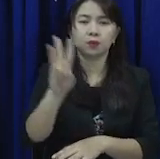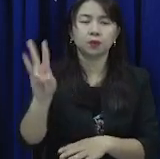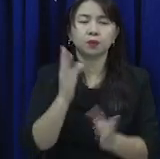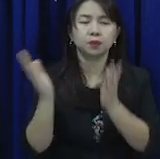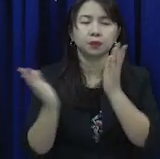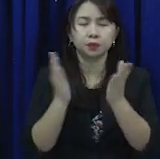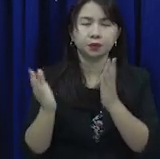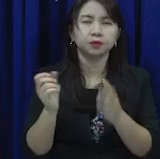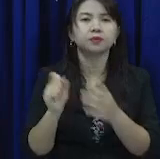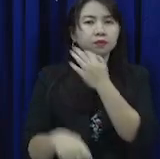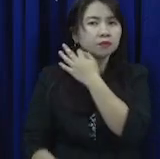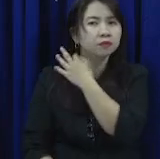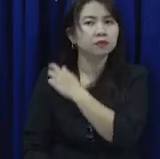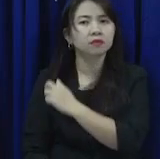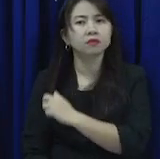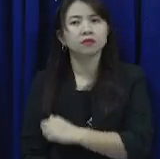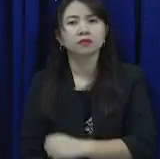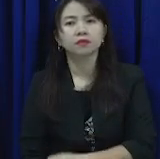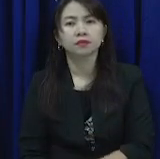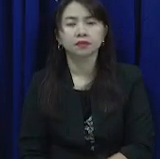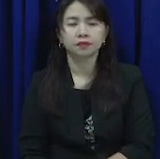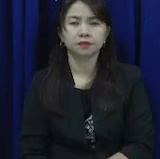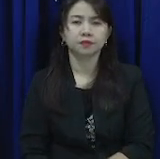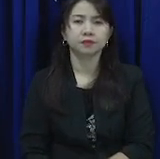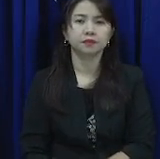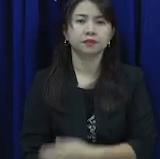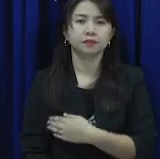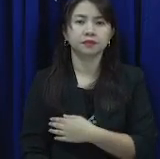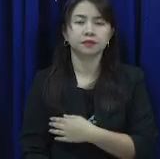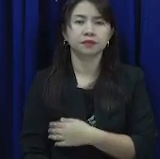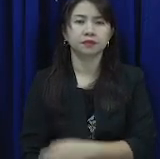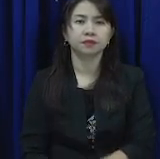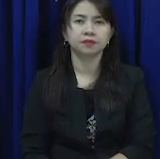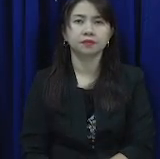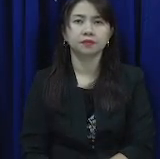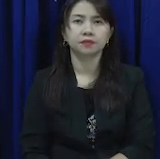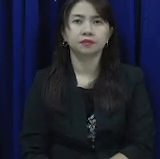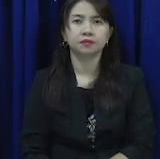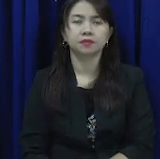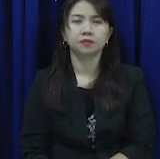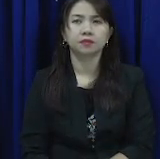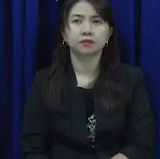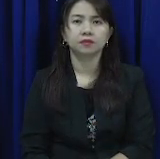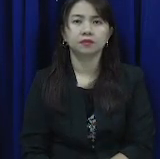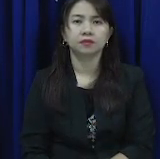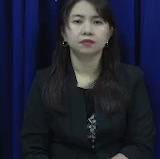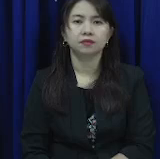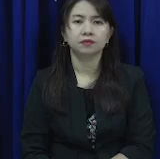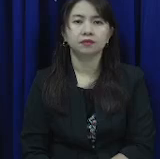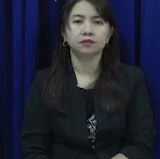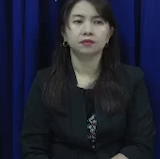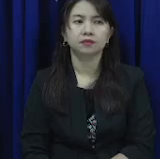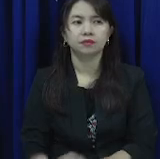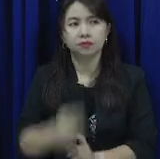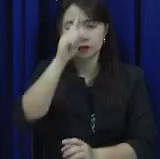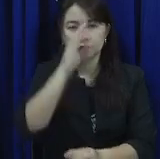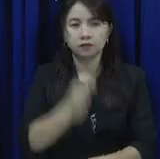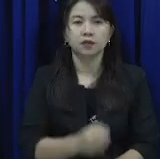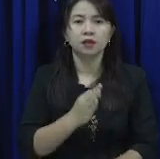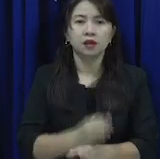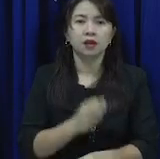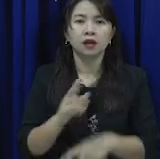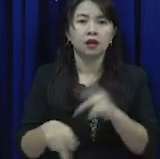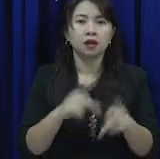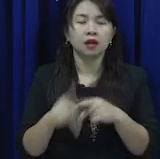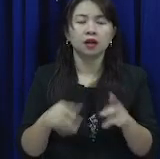Totoo yan sinasabi ko po sa inyo Mark my word hindi papayag yan na naka virtual lang yan of course lalonglalo na kung nito